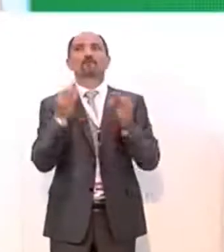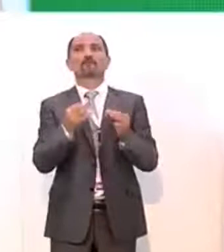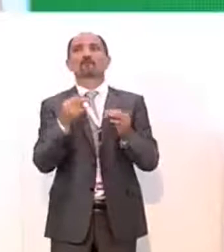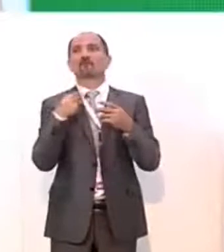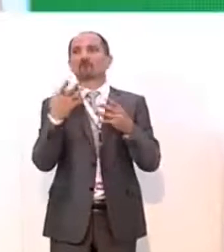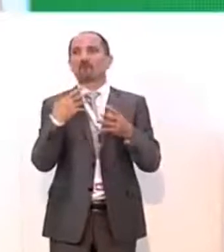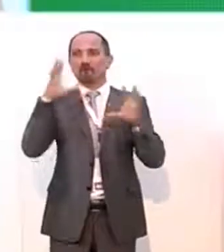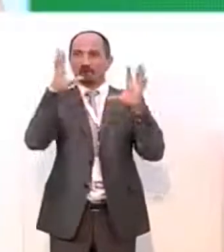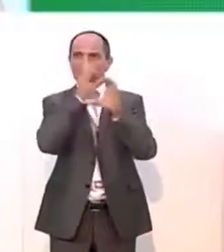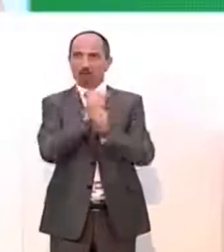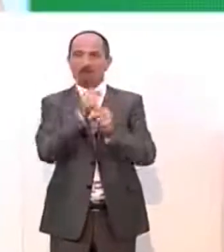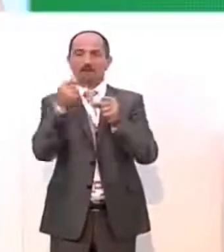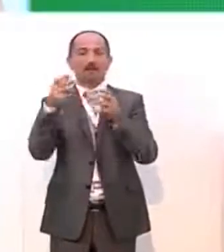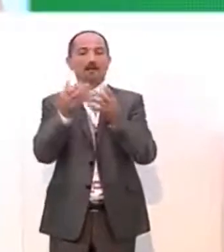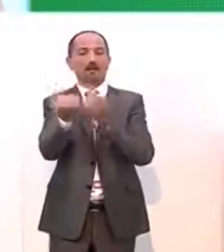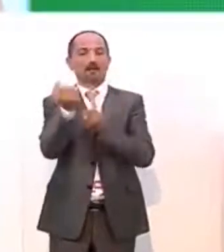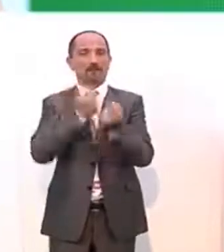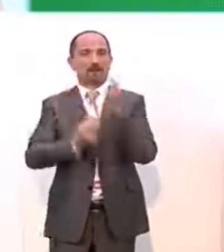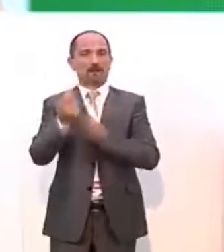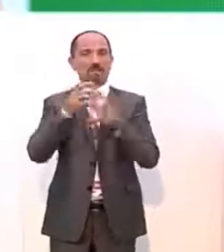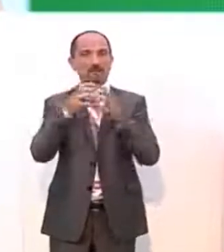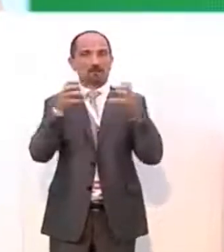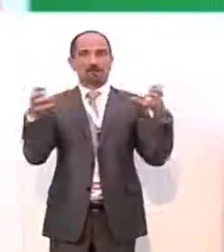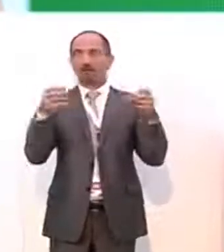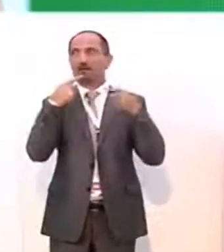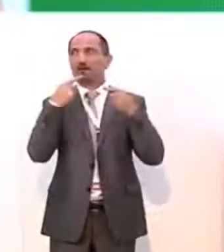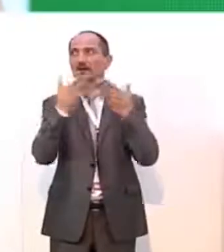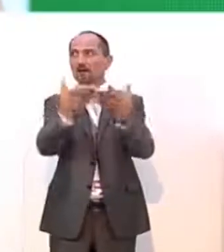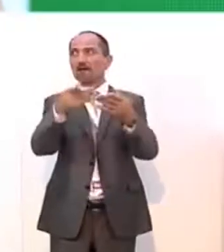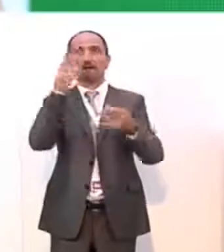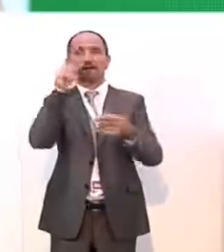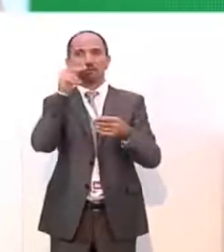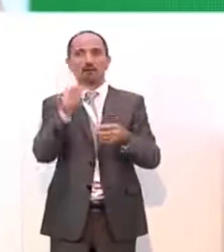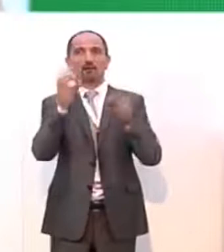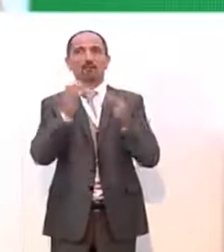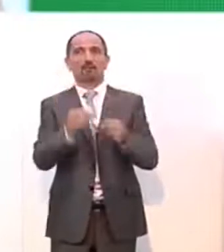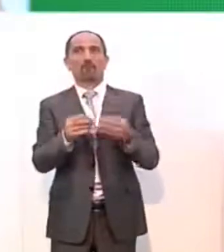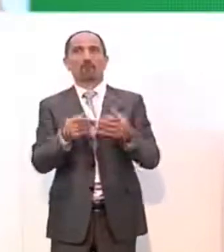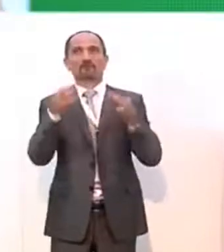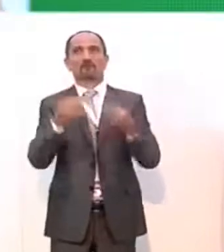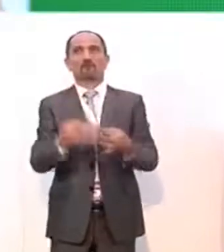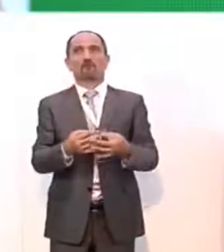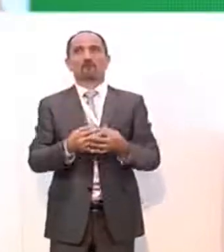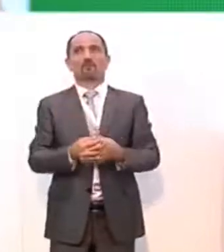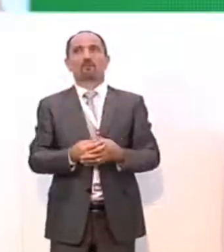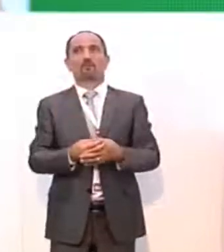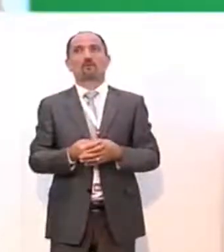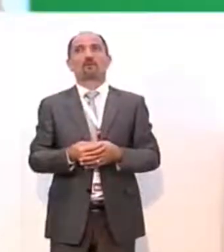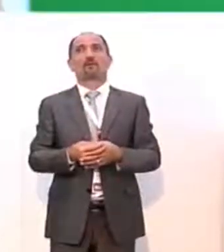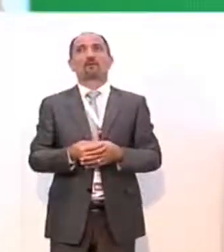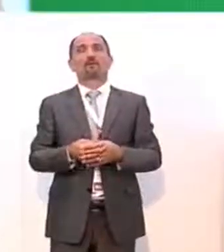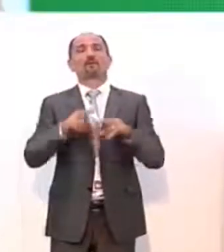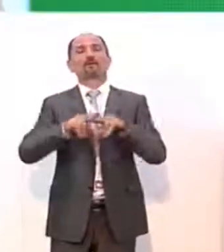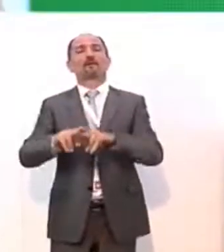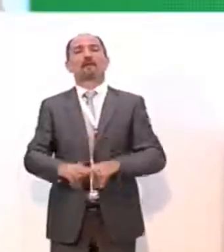poderosa ripresa economica, ma noi dobbiamo aiutare le donne a stare nel mondo del lavoro. Dobbiamo aiutare a permanere